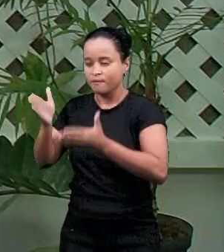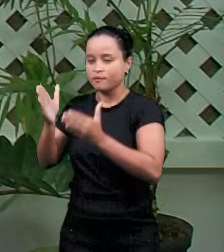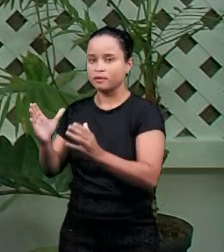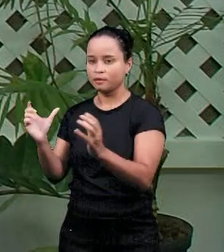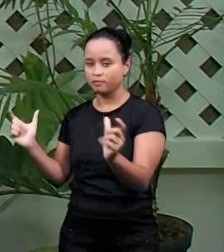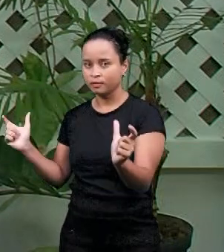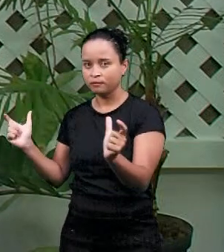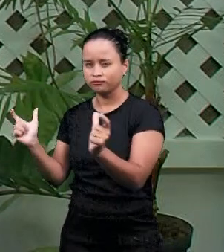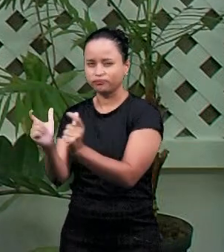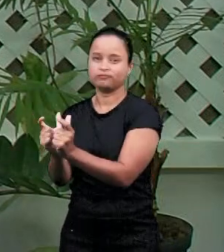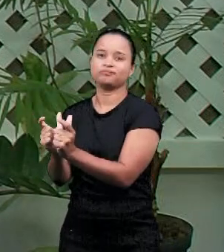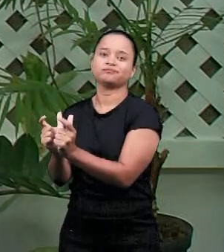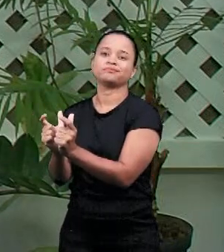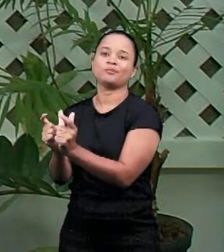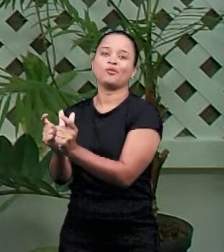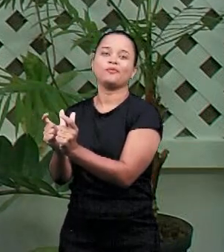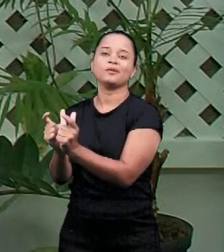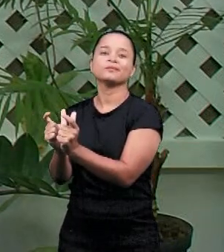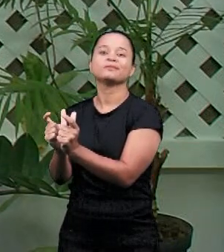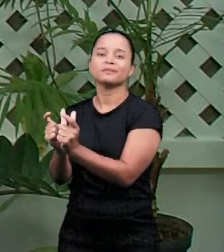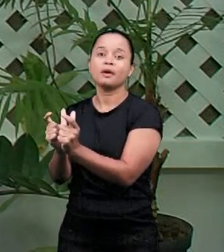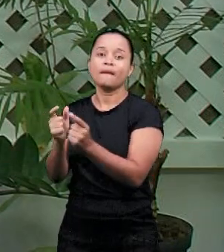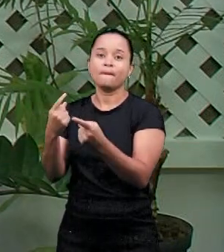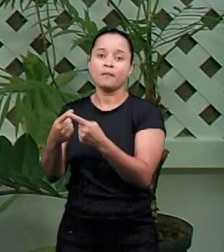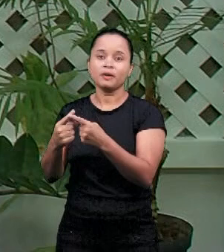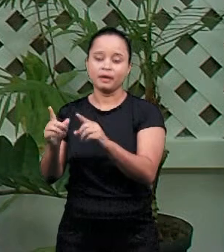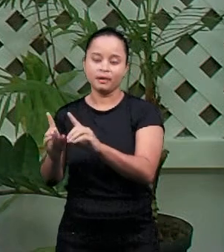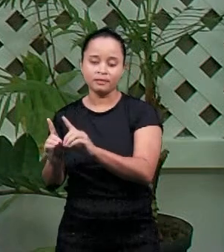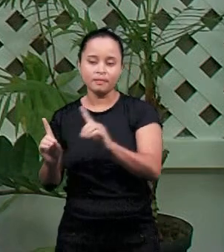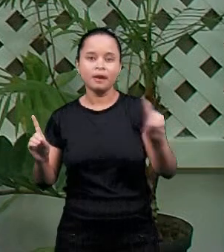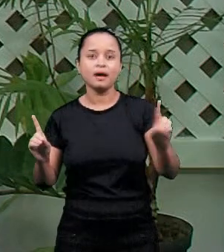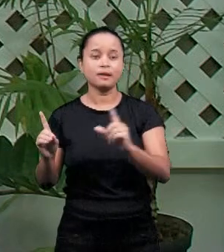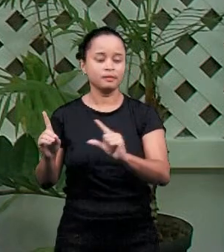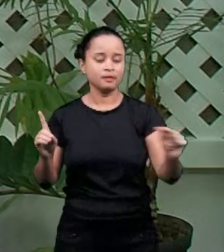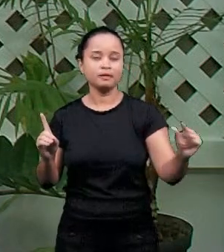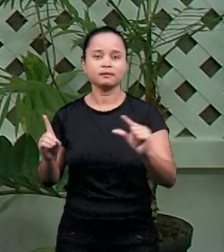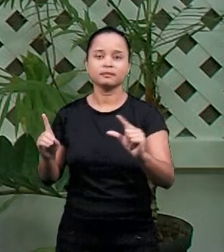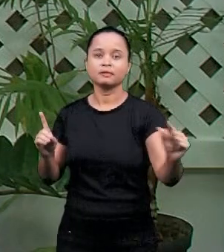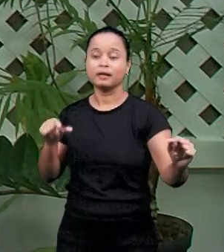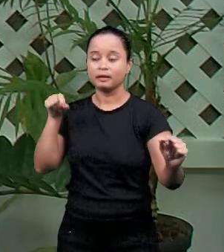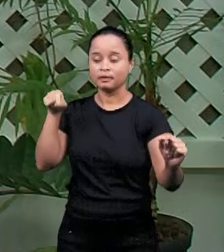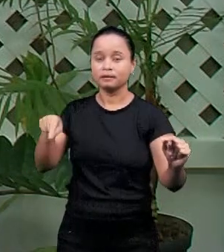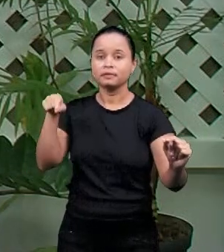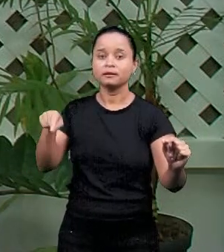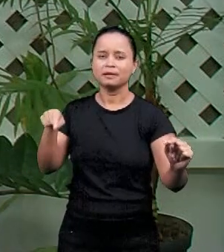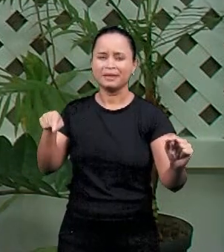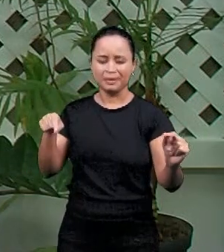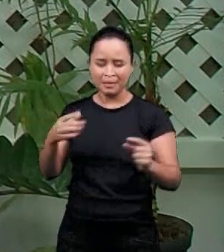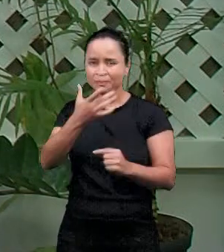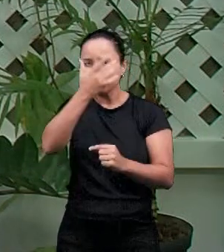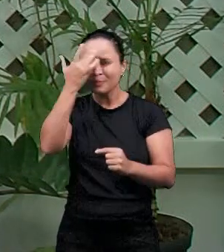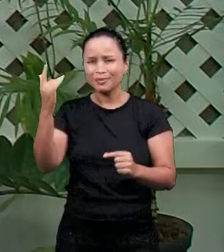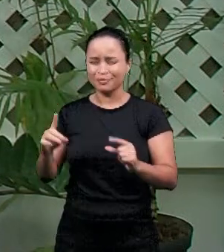qui ne vont pas continuer, ceux qui ne vont pas rajouter, ceux qui ne vont pas monter,